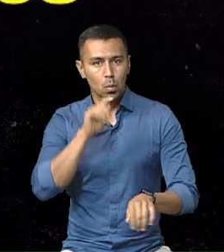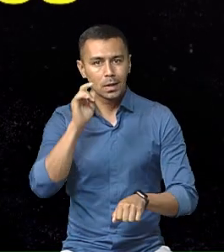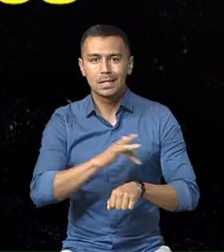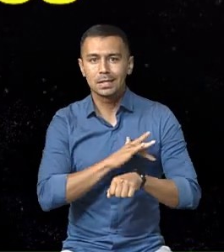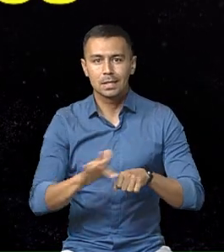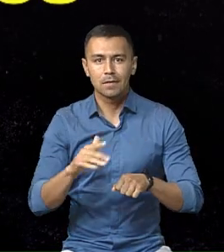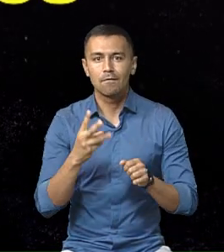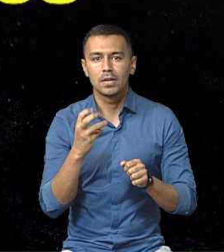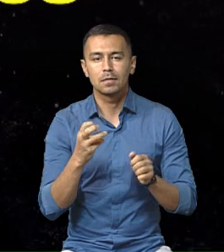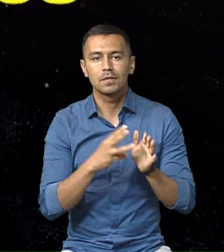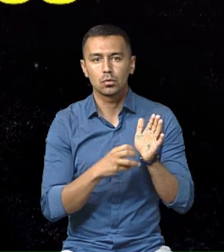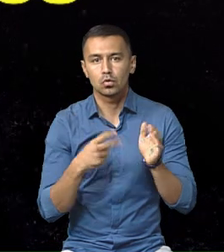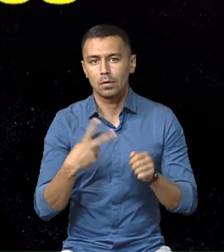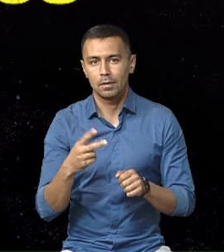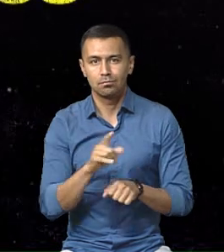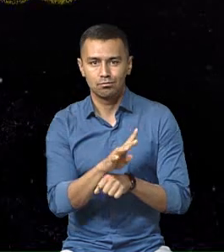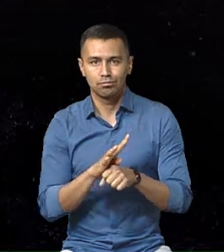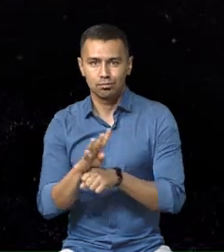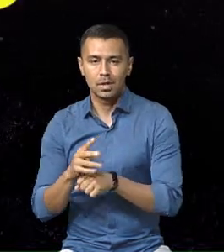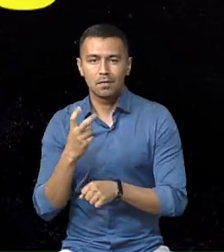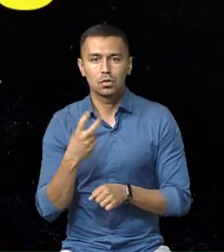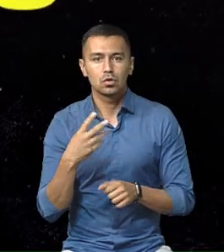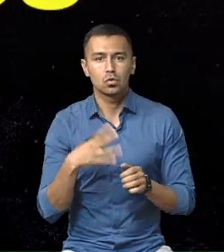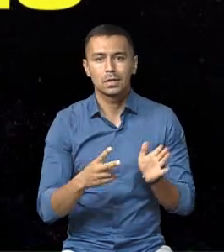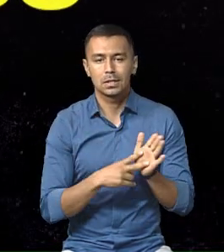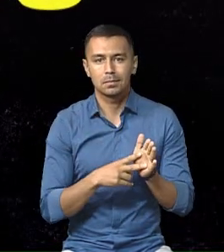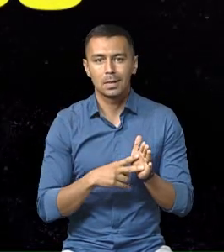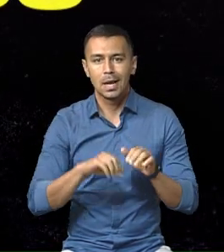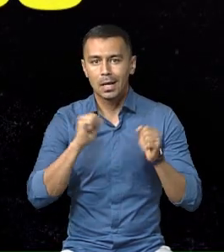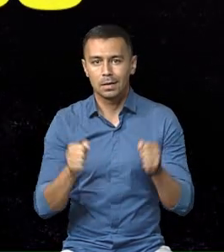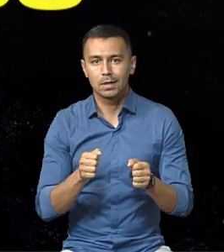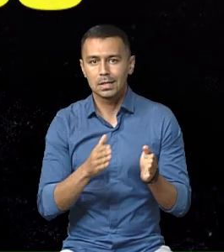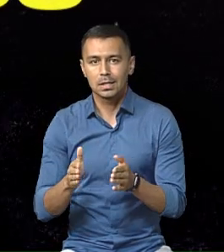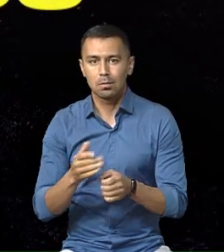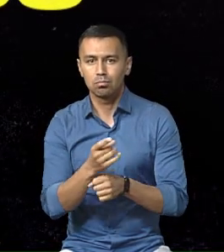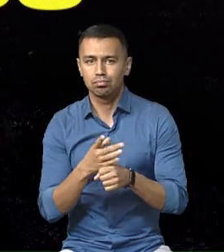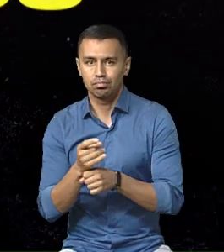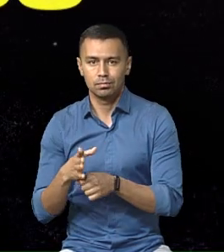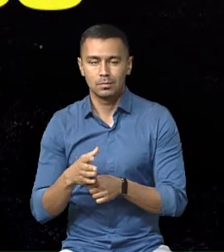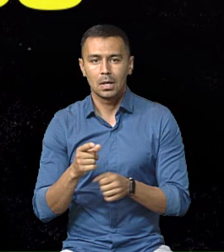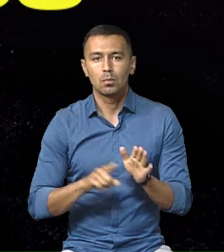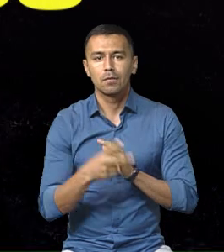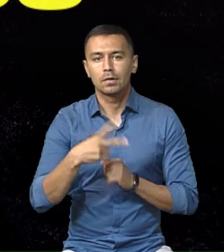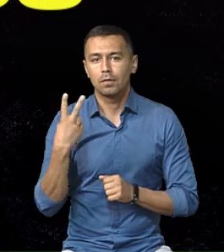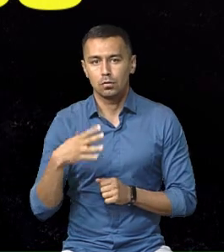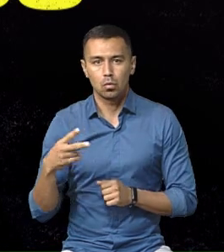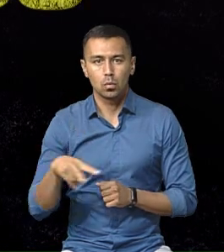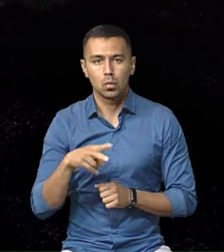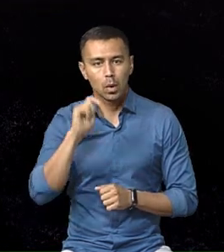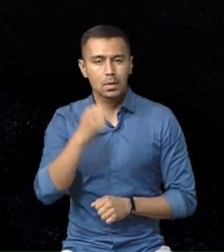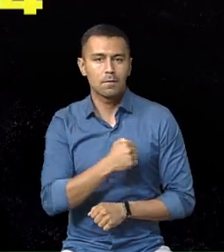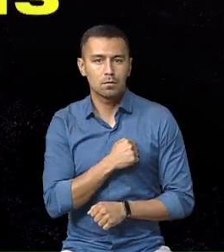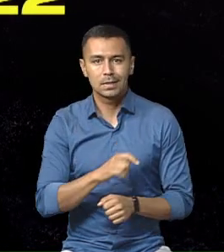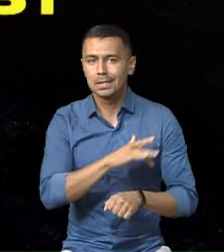знищили 842 артилерійські системи та 247 реактивних систем залпового вогню. Від 24 лютого українськими